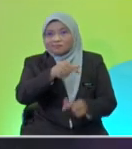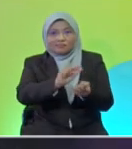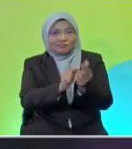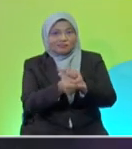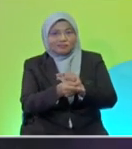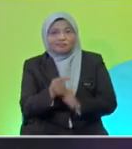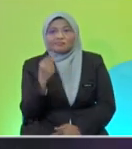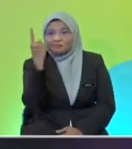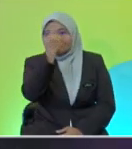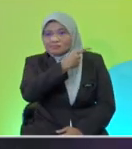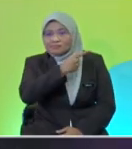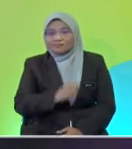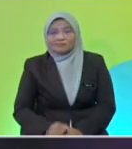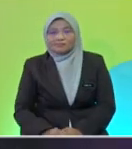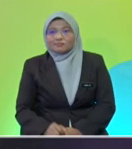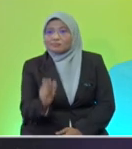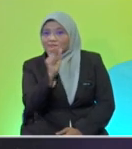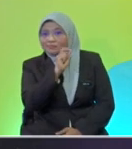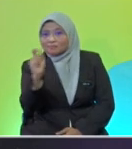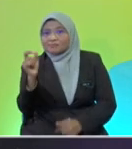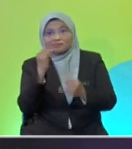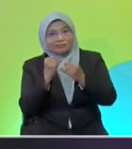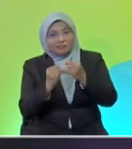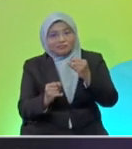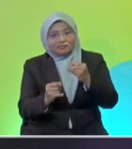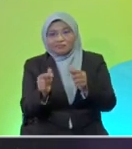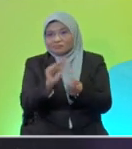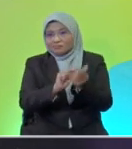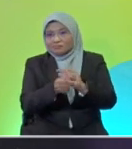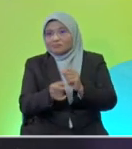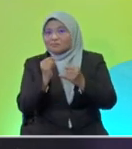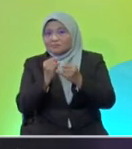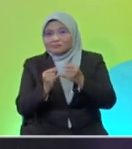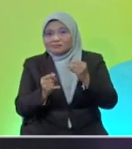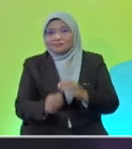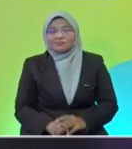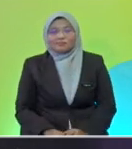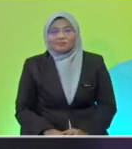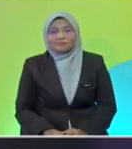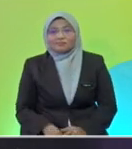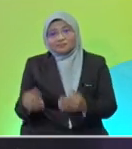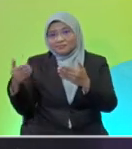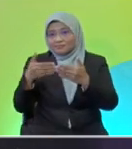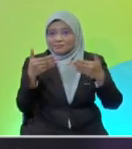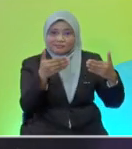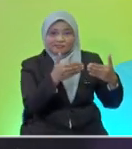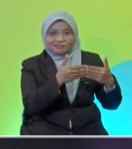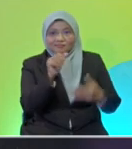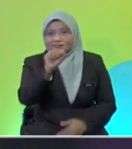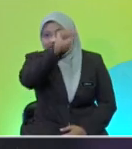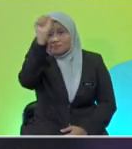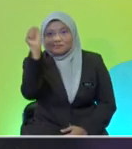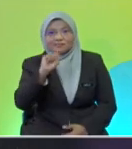ganti belakang boleh ya pertama bagi seorang siapa Oke